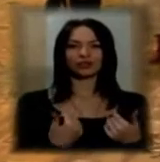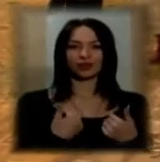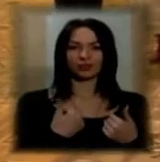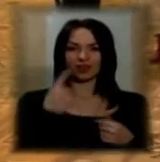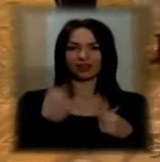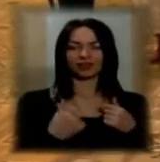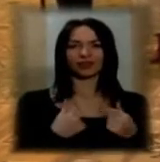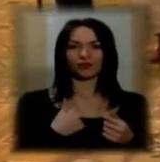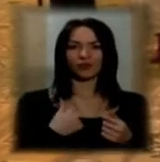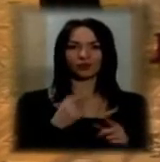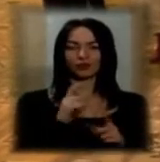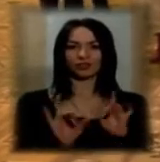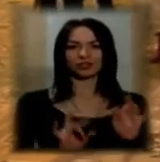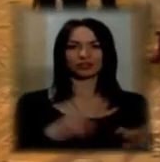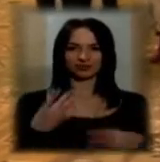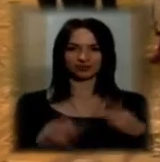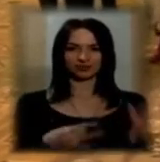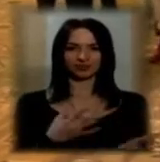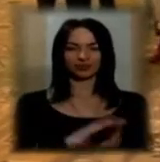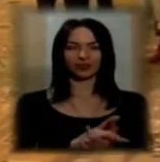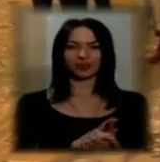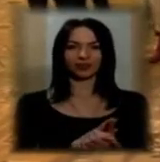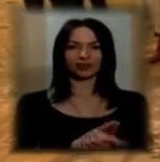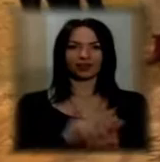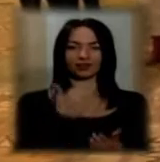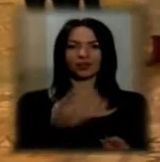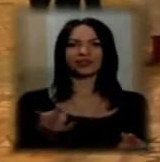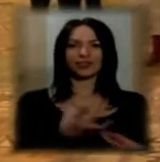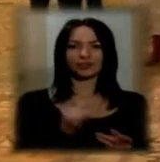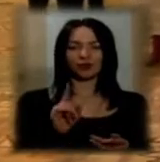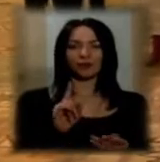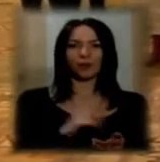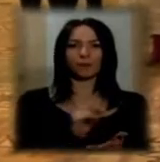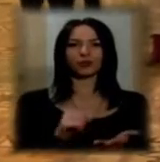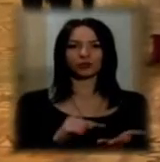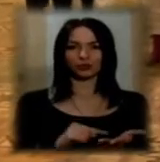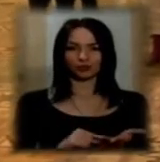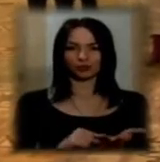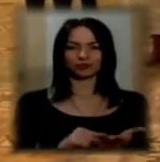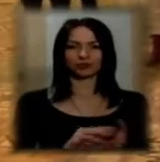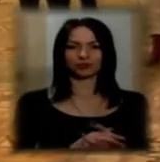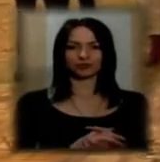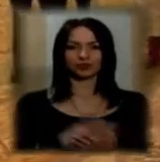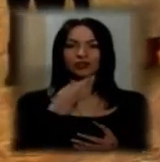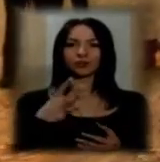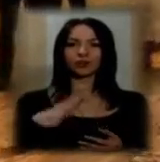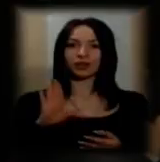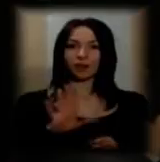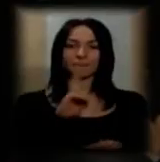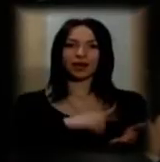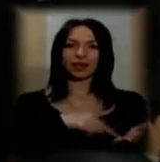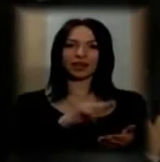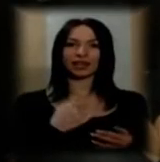придумали! Зачем? Почему? Вот покрасим, и я перестану вас